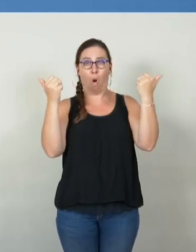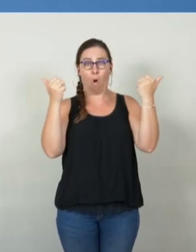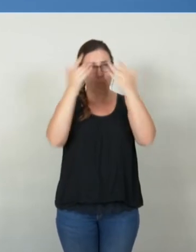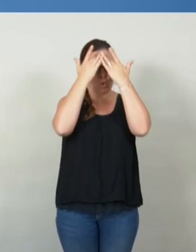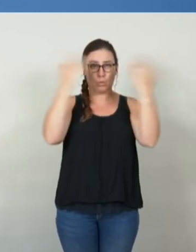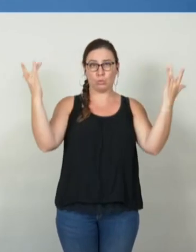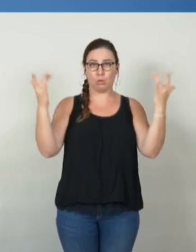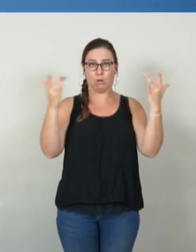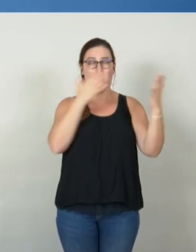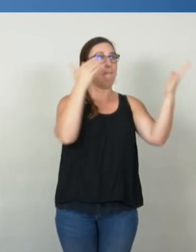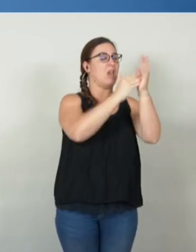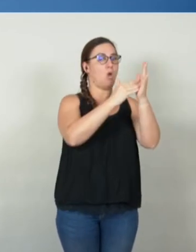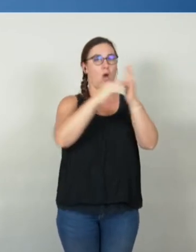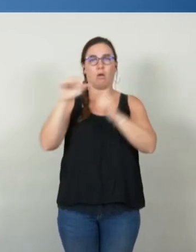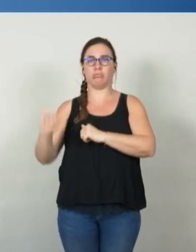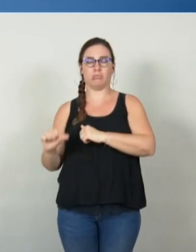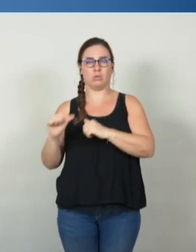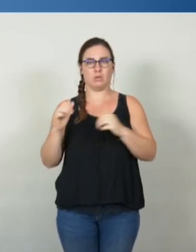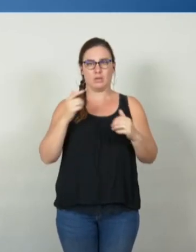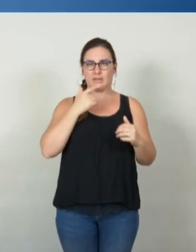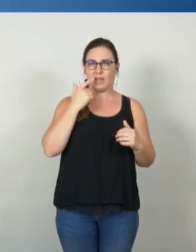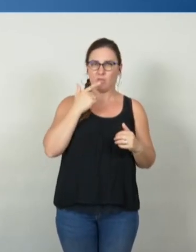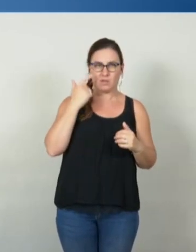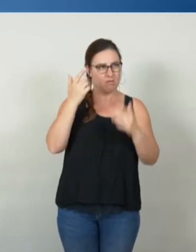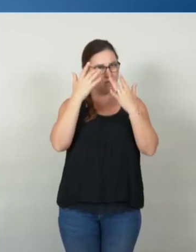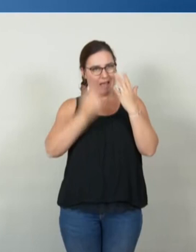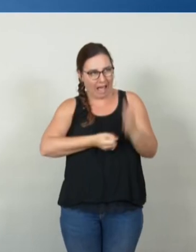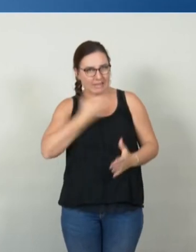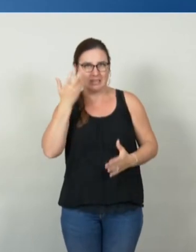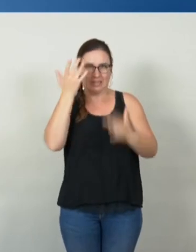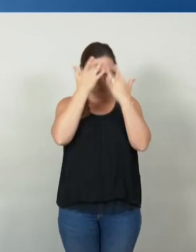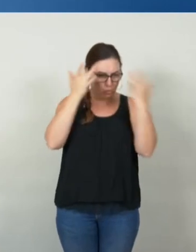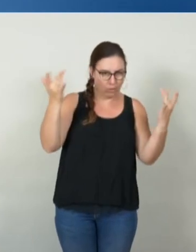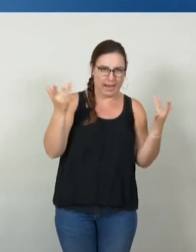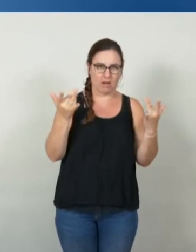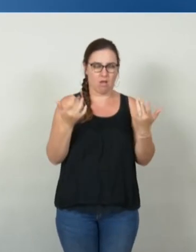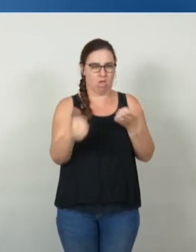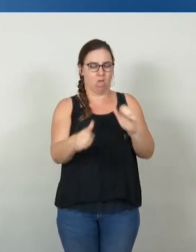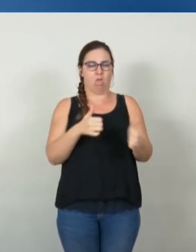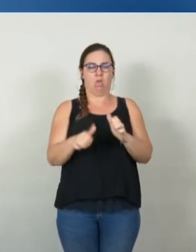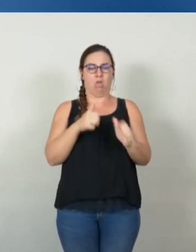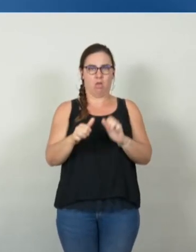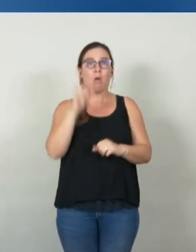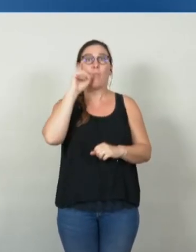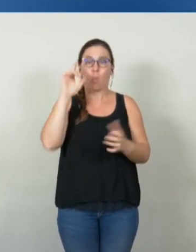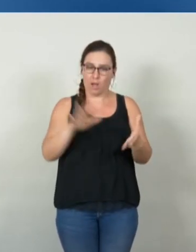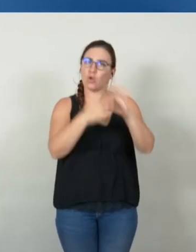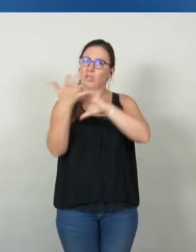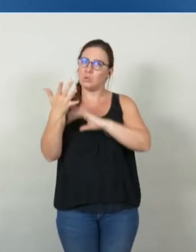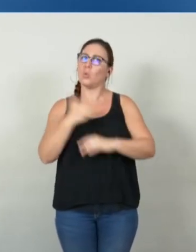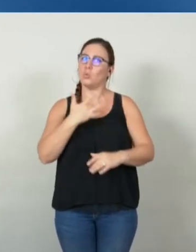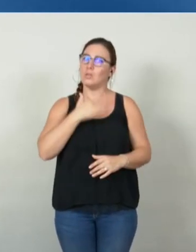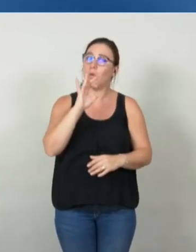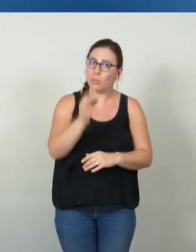l'imaginez pour moi c'est une manière de brider la création culturelle car si cette transitions ont certes un intérêt